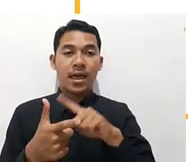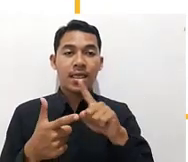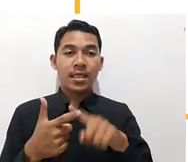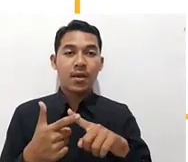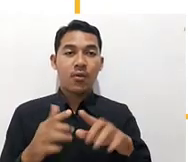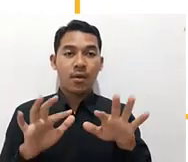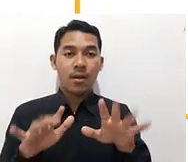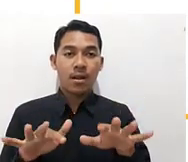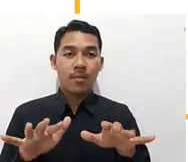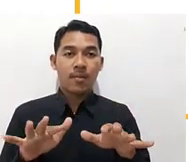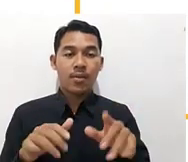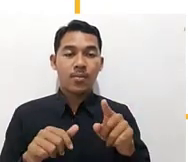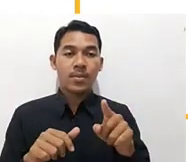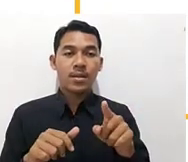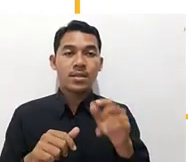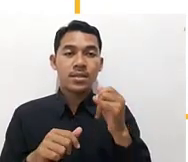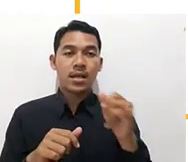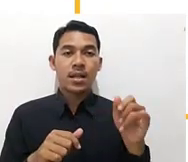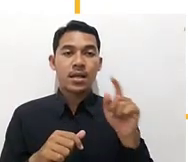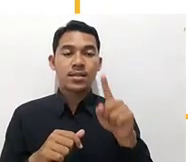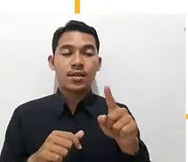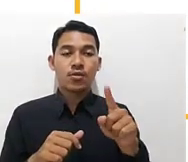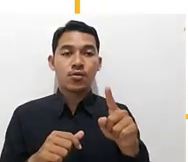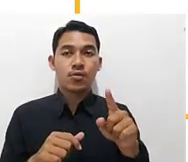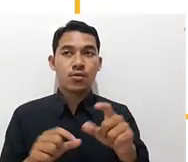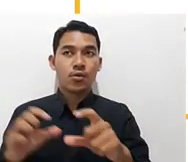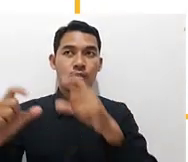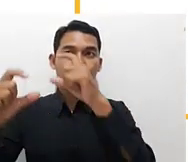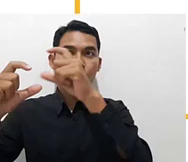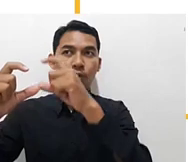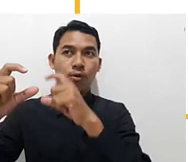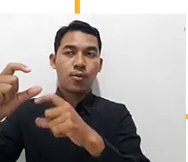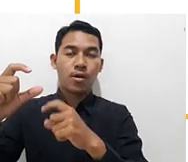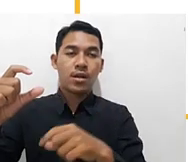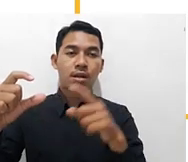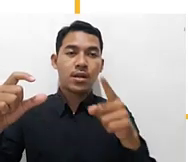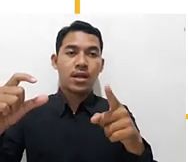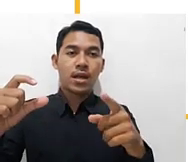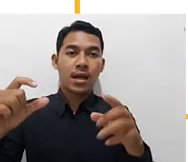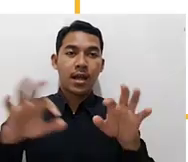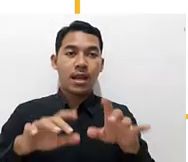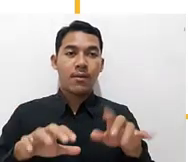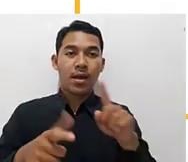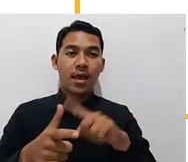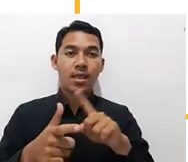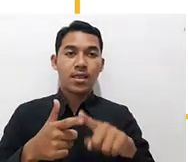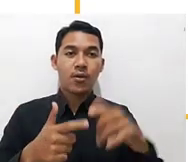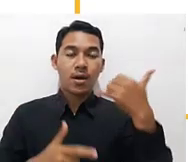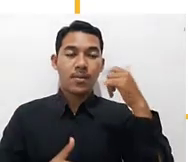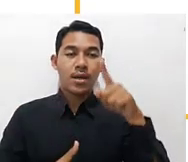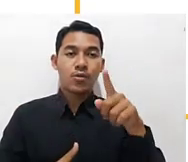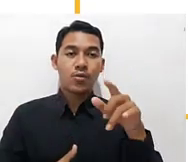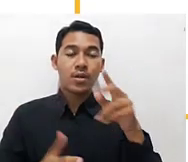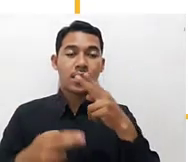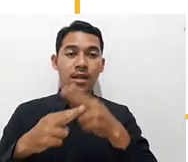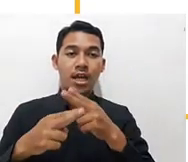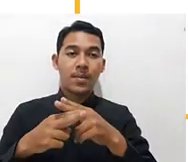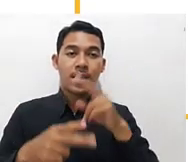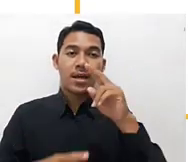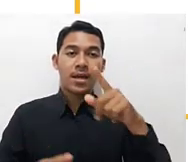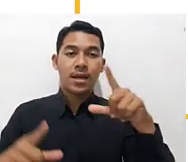tuh. Pastikan salah satu komponen laptop atau HP itu kan ada yang namanya RAM ya. RAM kan bentuknya kayak gini lah ya. Dia